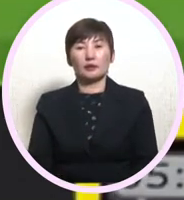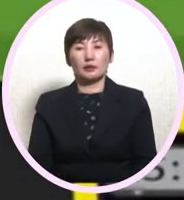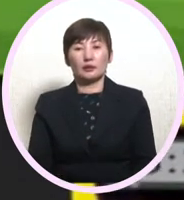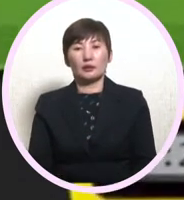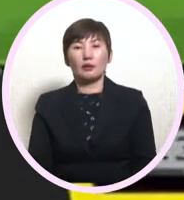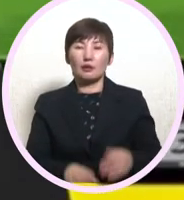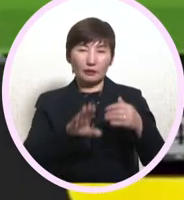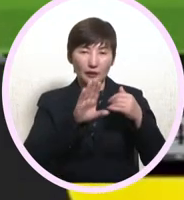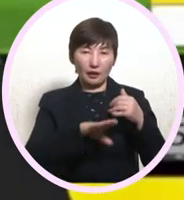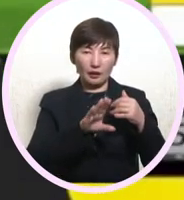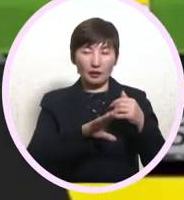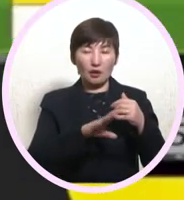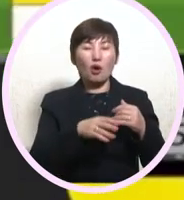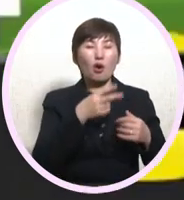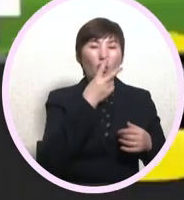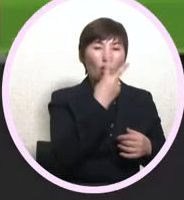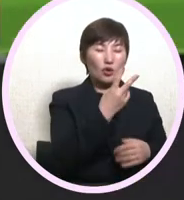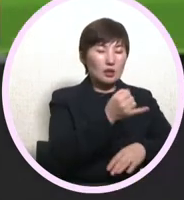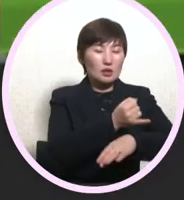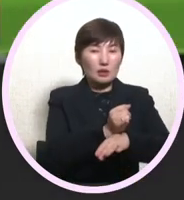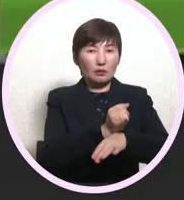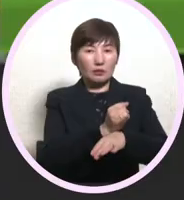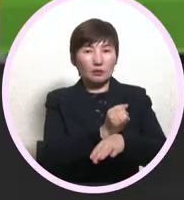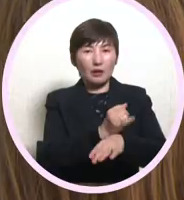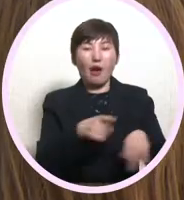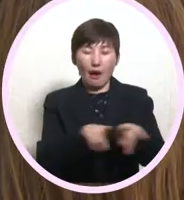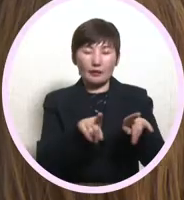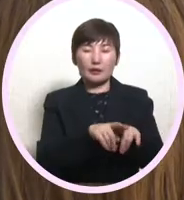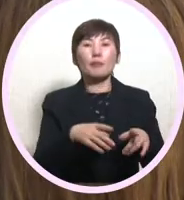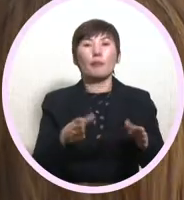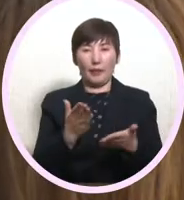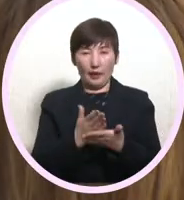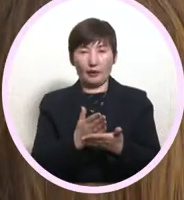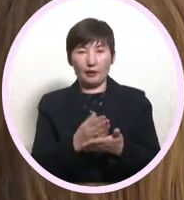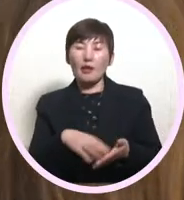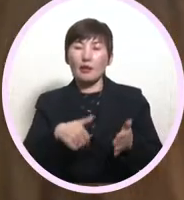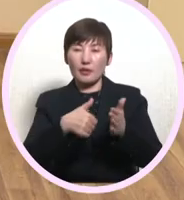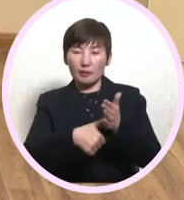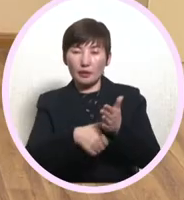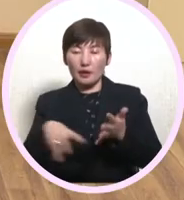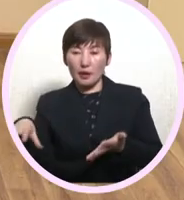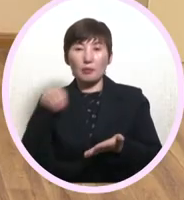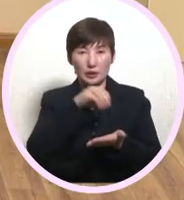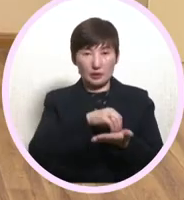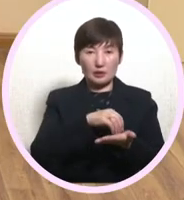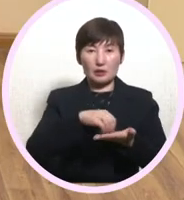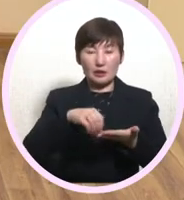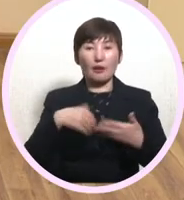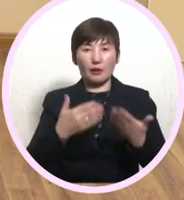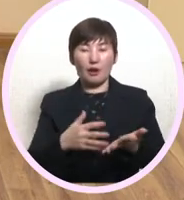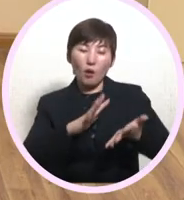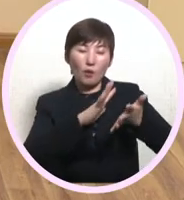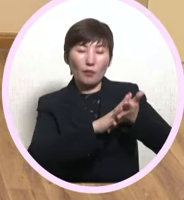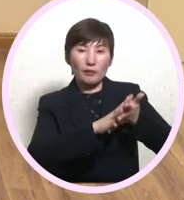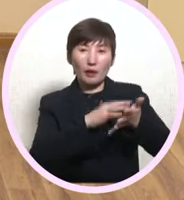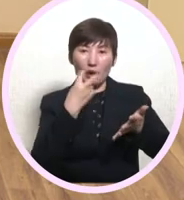За сүүлийн 2 секунд хэмжихэд мөн адил 10 метр секунд хурдтай байна. За та бүхэн дэвтэрээ тэмдэглэж авсан байна. Тэмдэглэсэн хүсгтээ утга